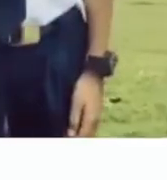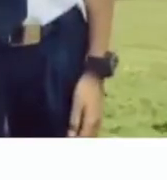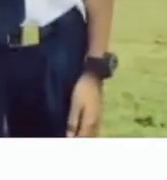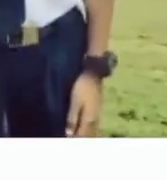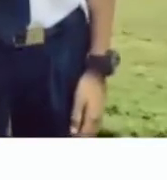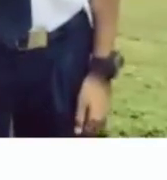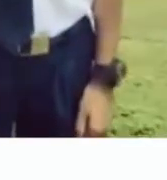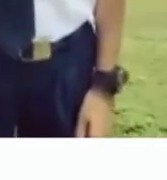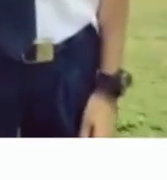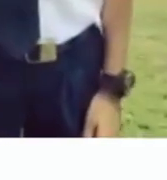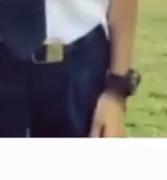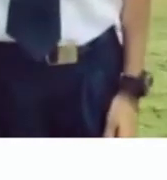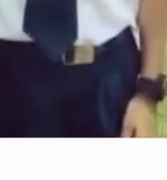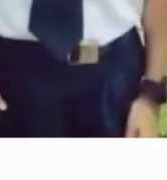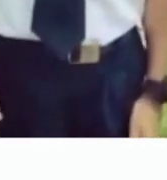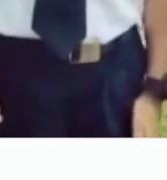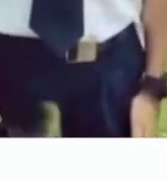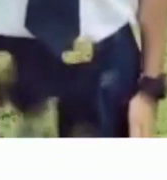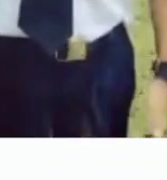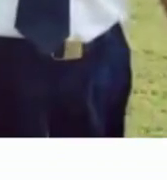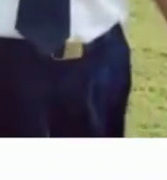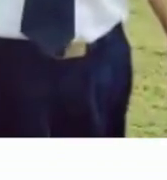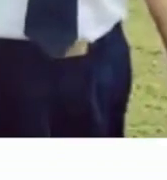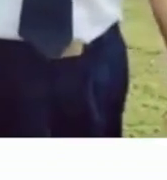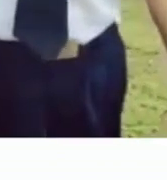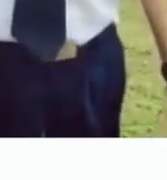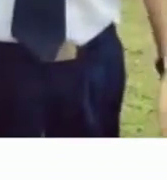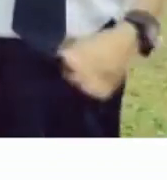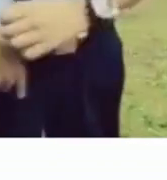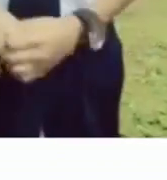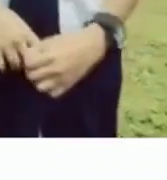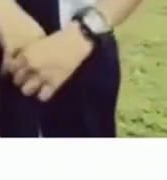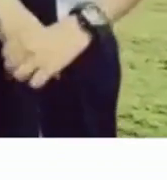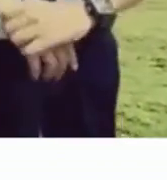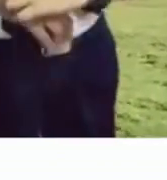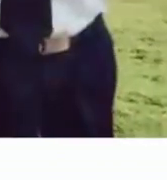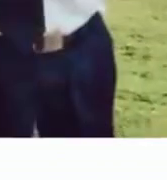ini pada bola Saya tepat balita Yesus